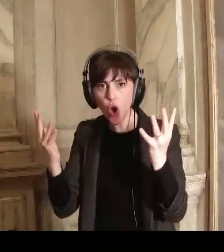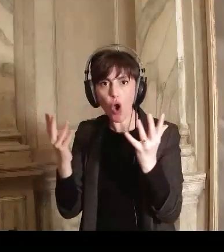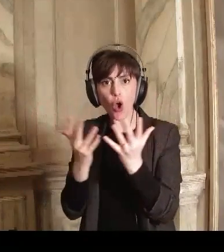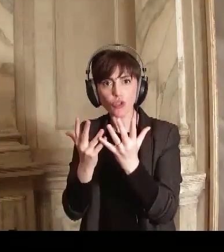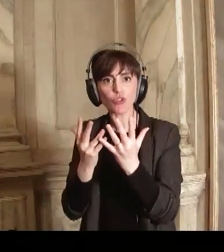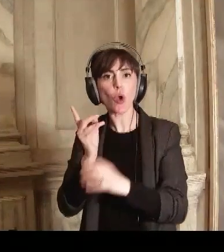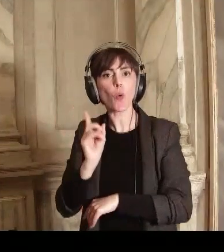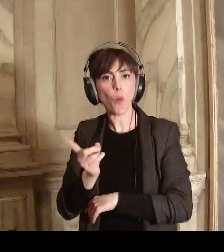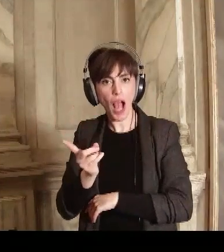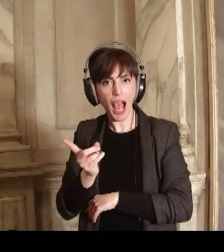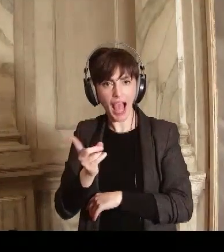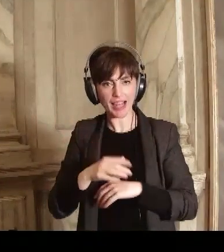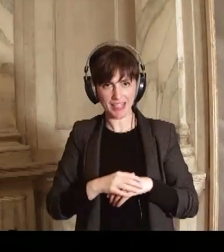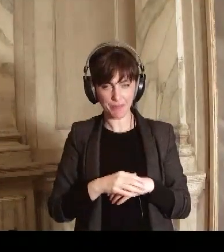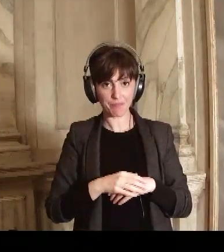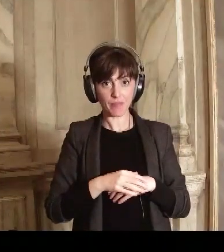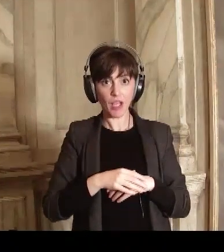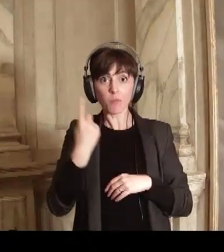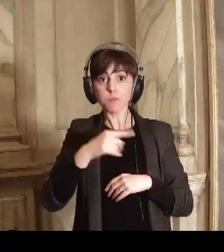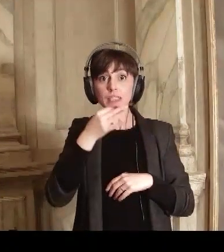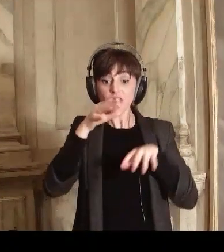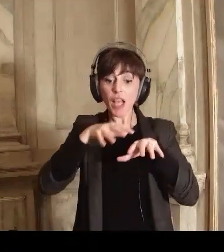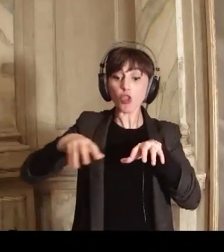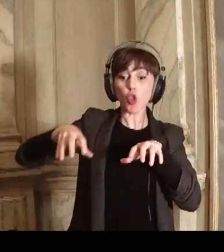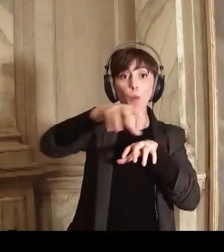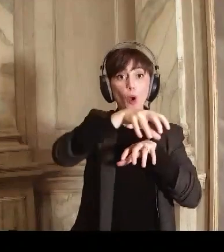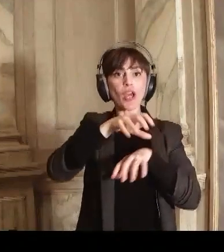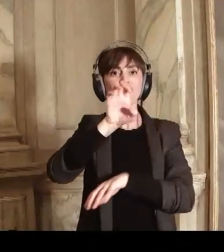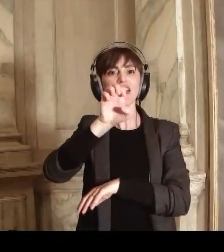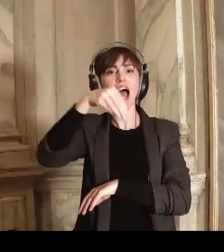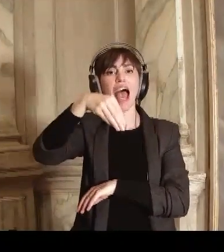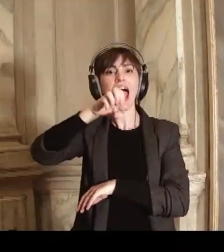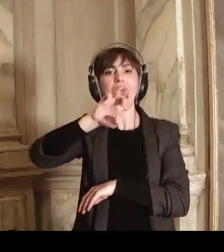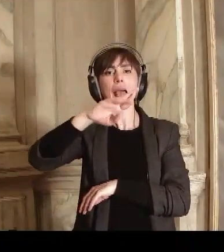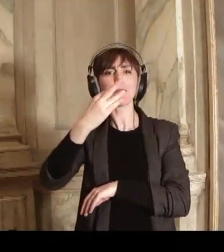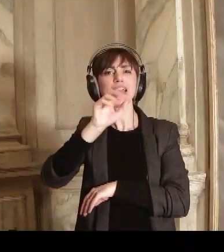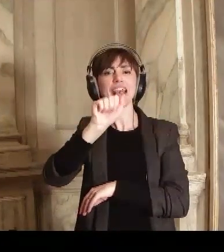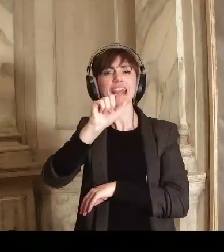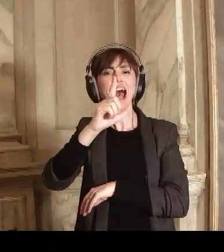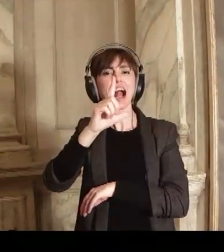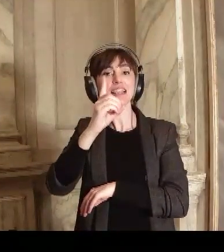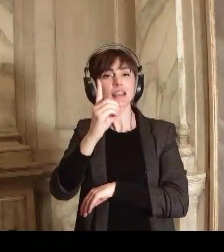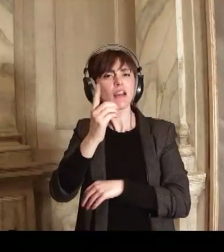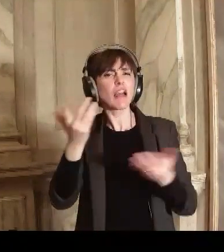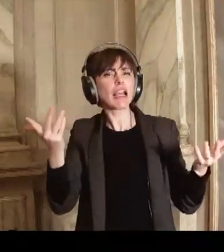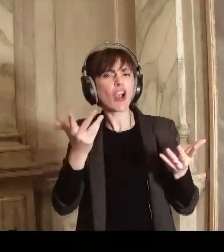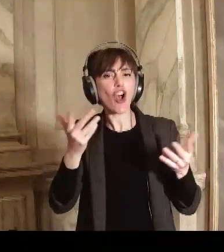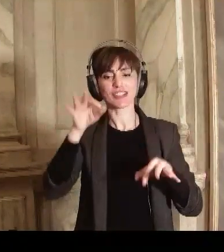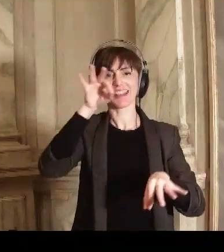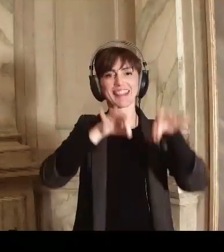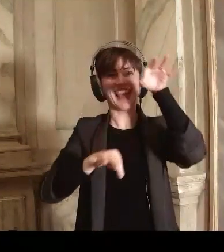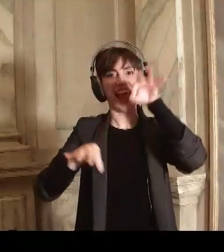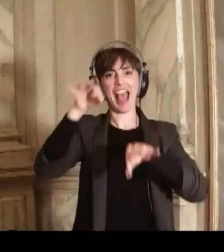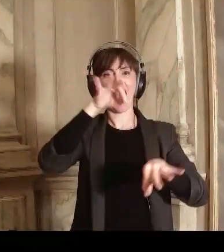di Emerald è il teatro. Il tornado di Dorothy Gale diventa così metafora della